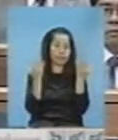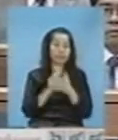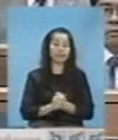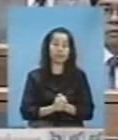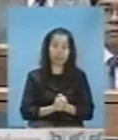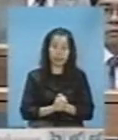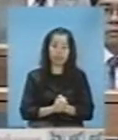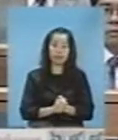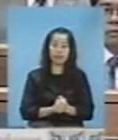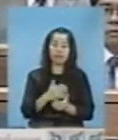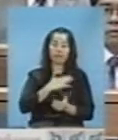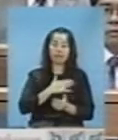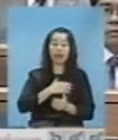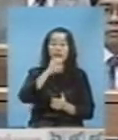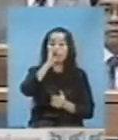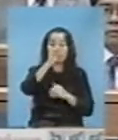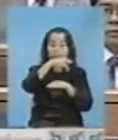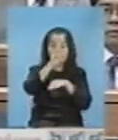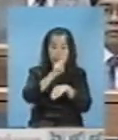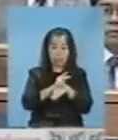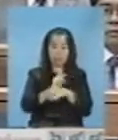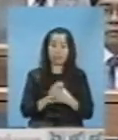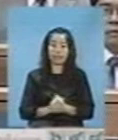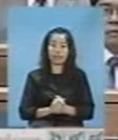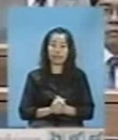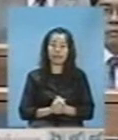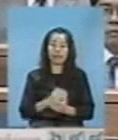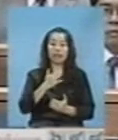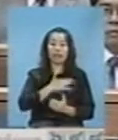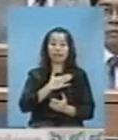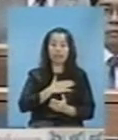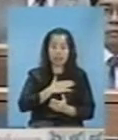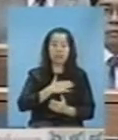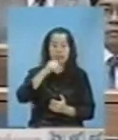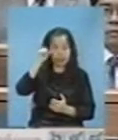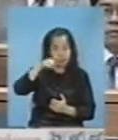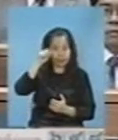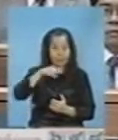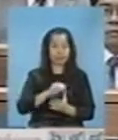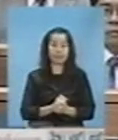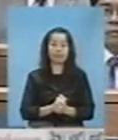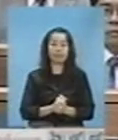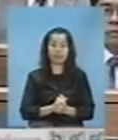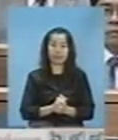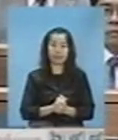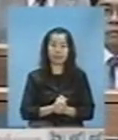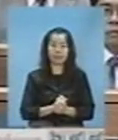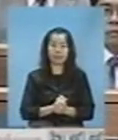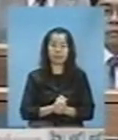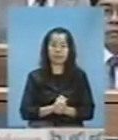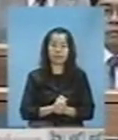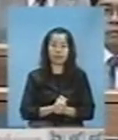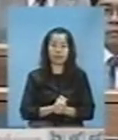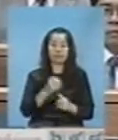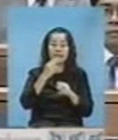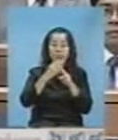กระผมขออนุญาตกราบเรียนกับท่านประธานครับว่ากระผมเป็นคนหนึ่งที่ลงประ